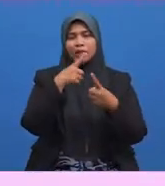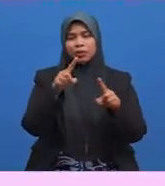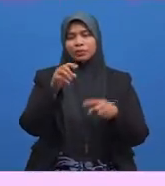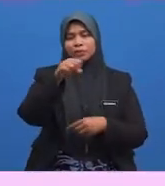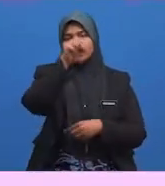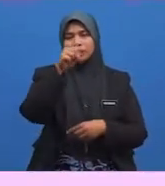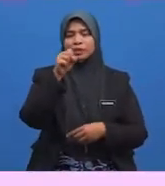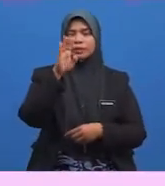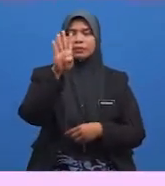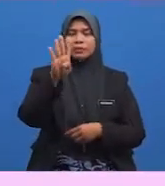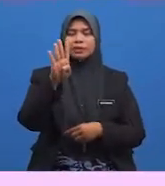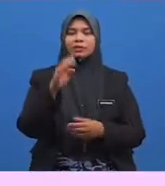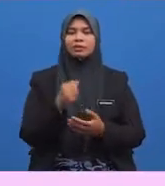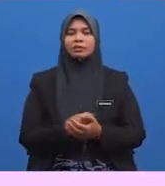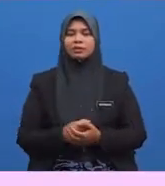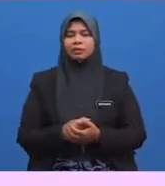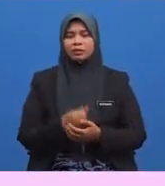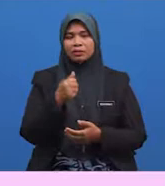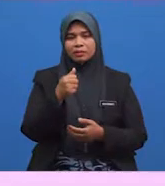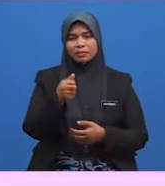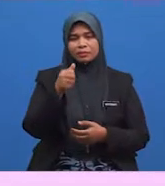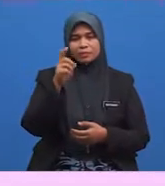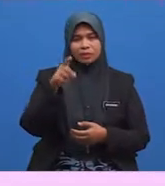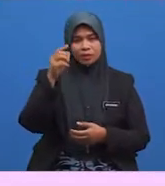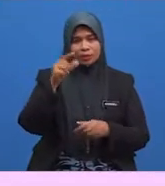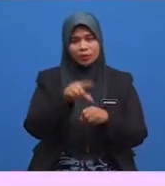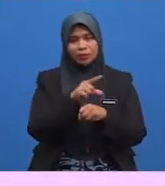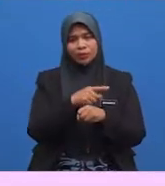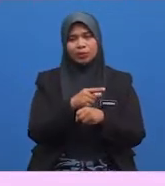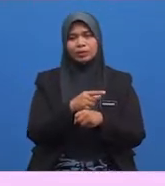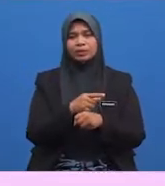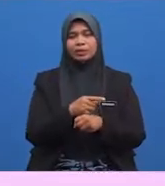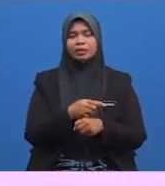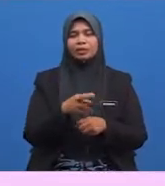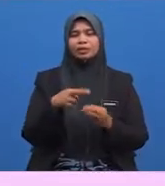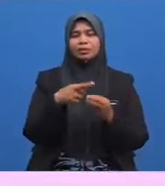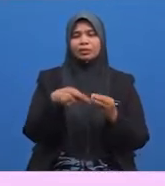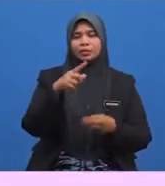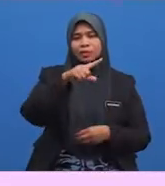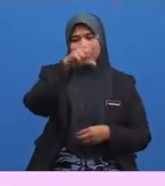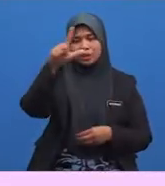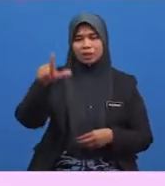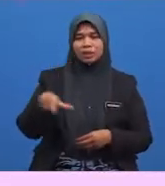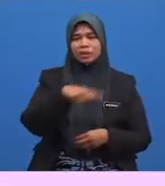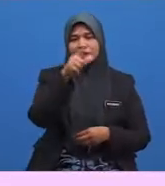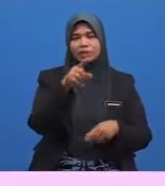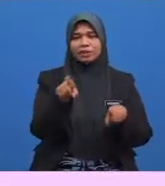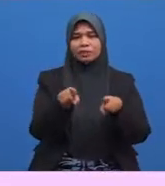B, anda perlu menggunakan rumus liletan sama dengan 2 pi